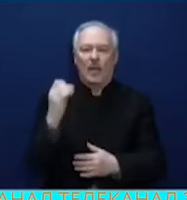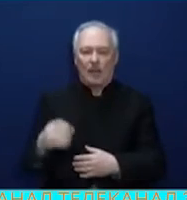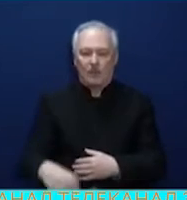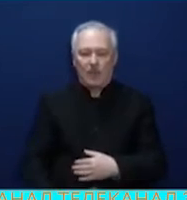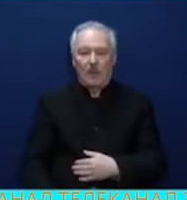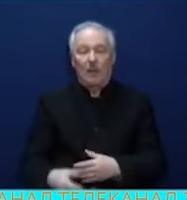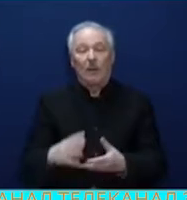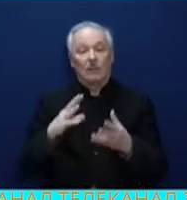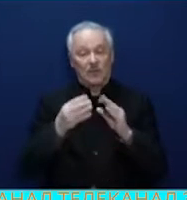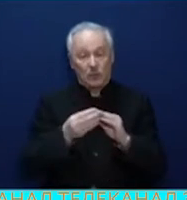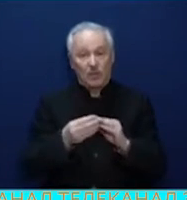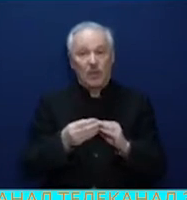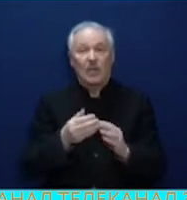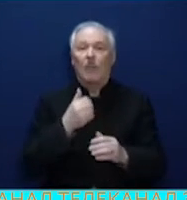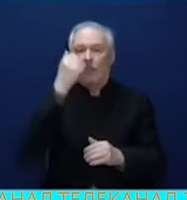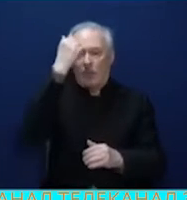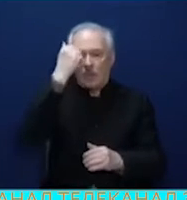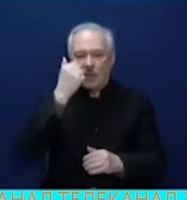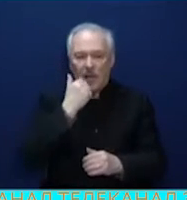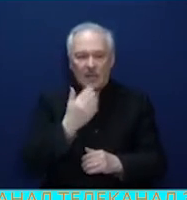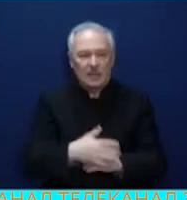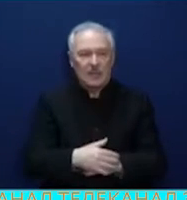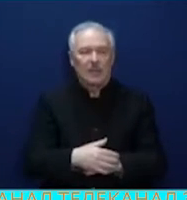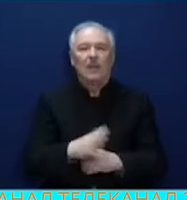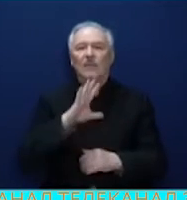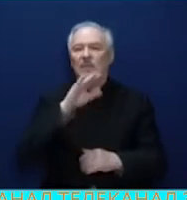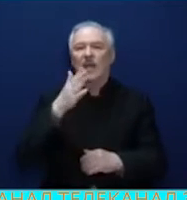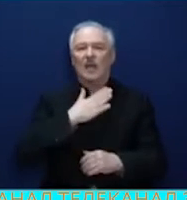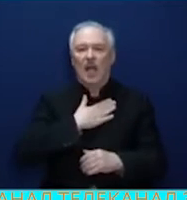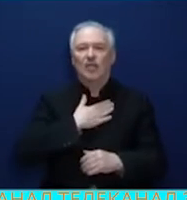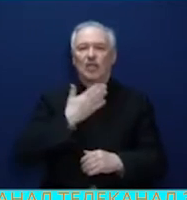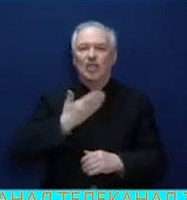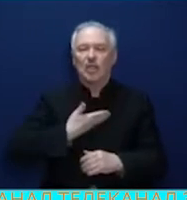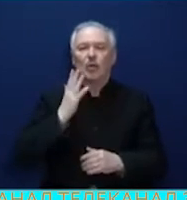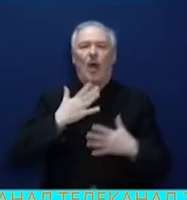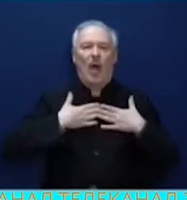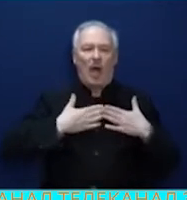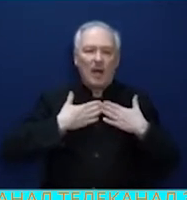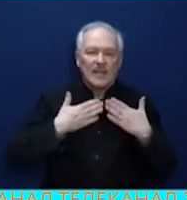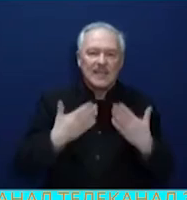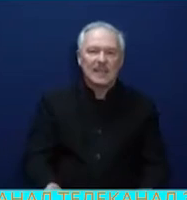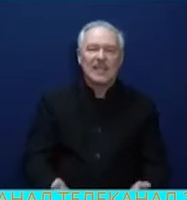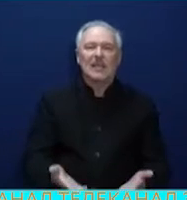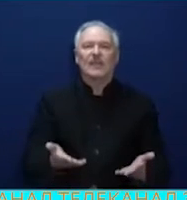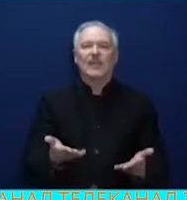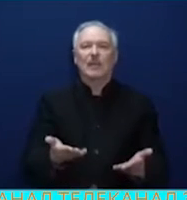В завершение хотел и поблагодарить наших жителей, которые активны, которые